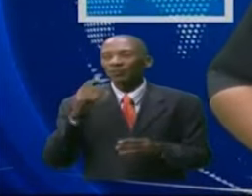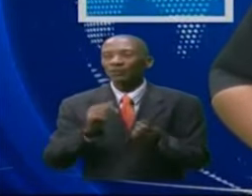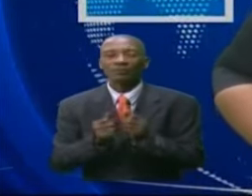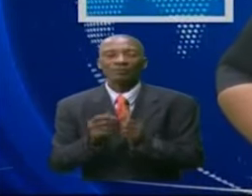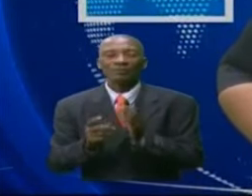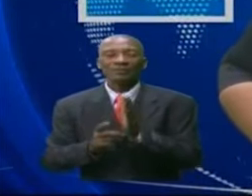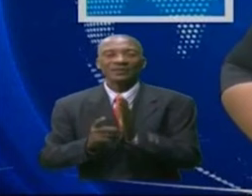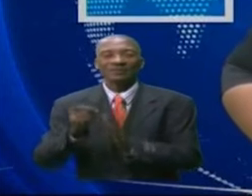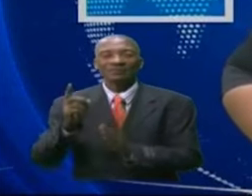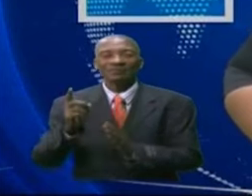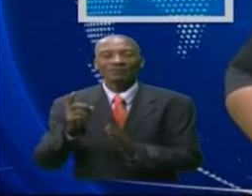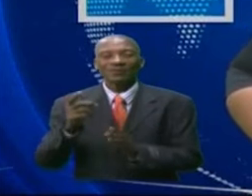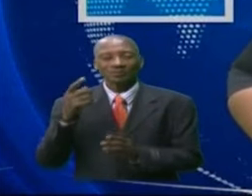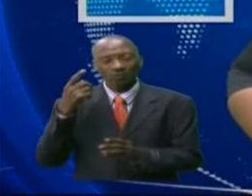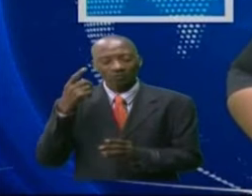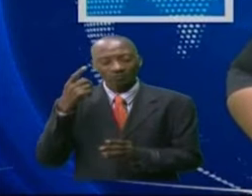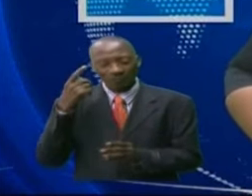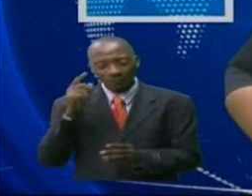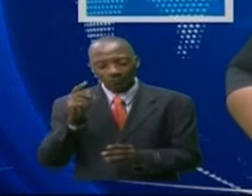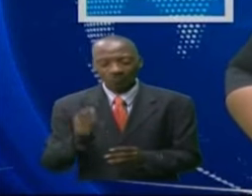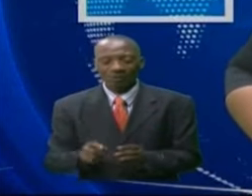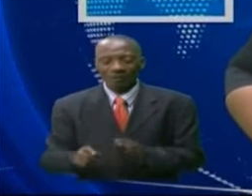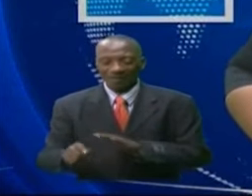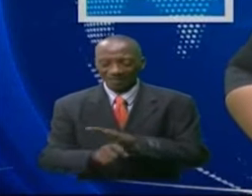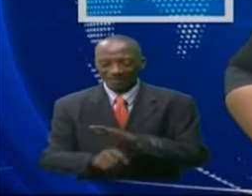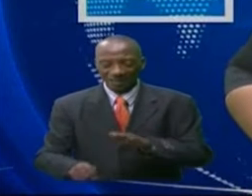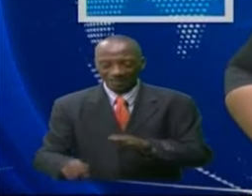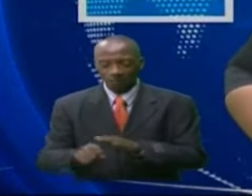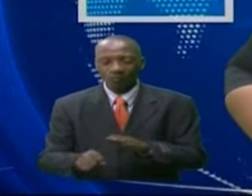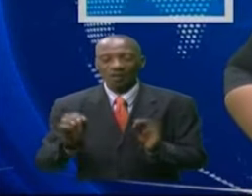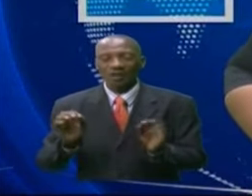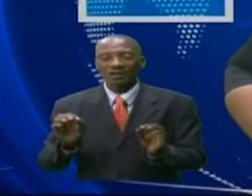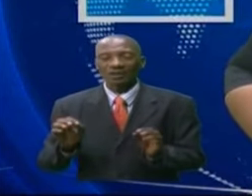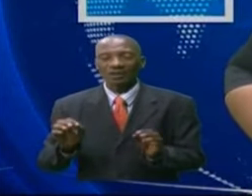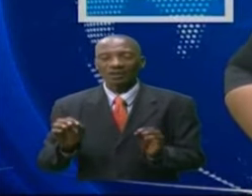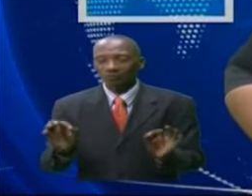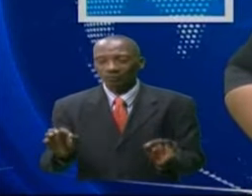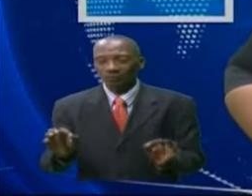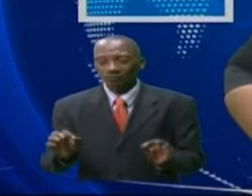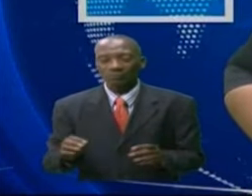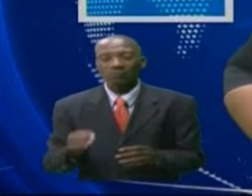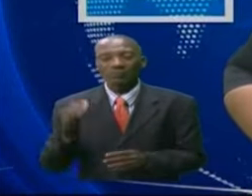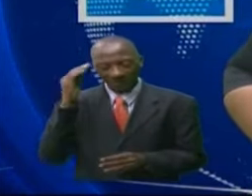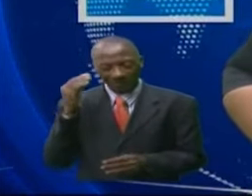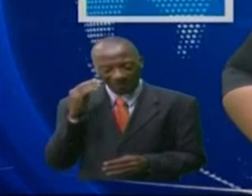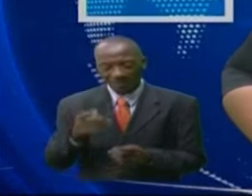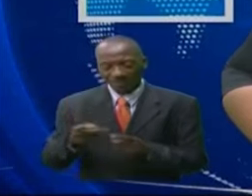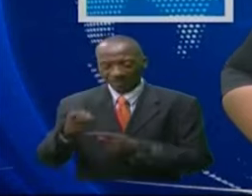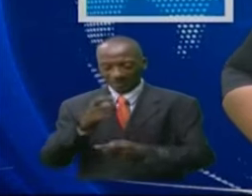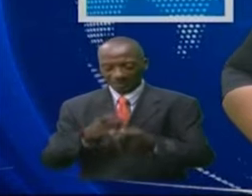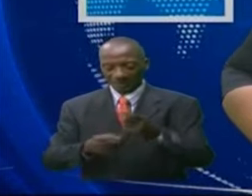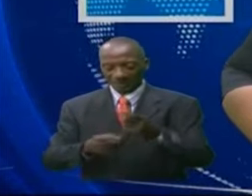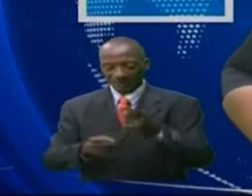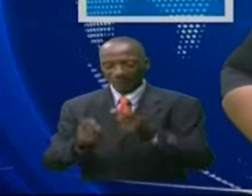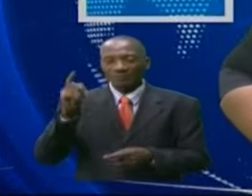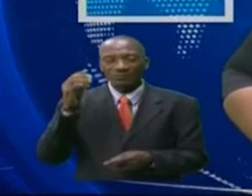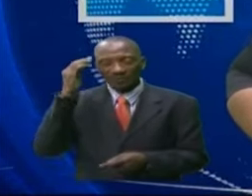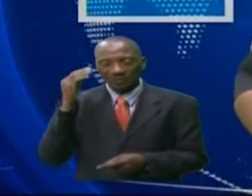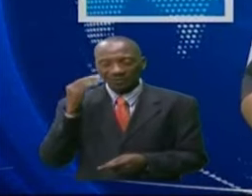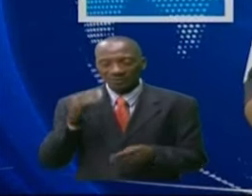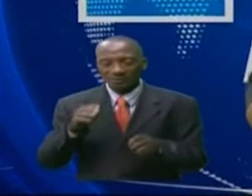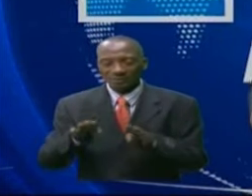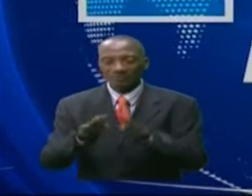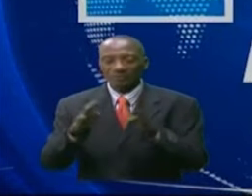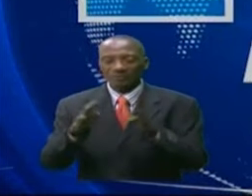entités territoriales décentralisées. Le ministre du Développement rural, représentant le Premier ministre, a ouvert la première édition de la